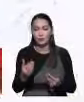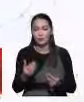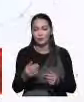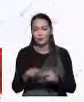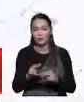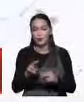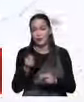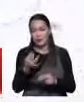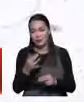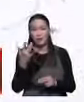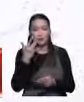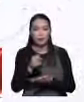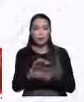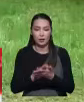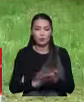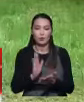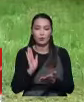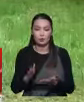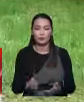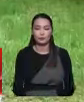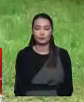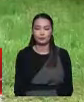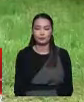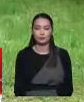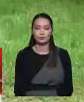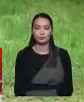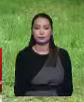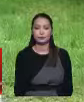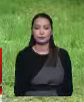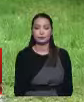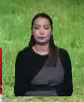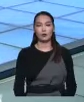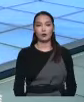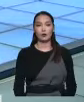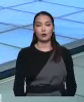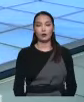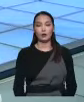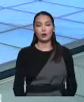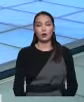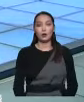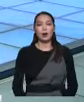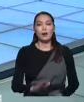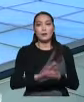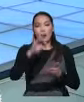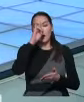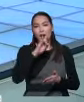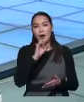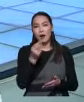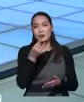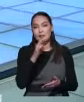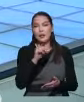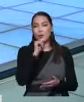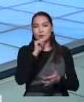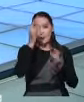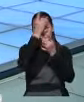Акция жалғаса бермек. Заңға санай Қайрат Елеусізов, Астана Таймс, Қостанай. Таза Қазақстан акциясына Қостанайдағы